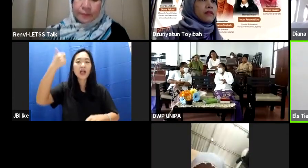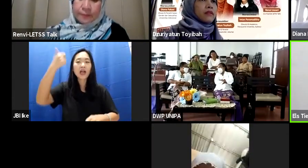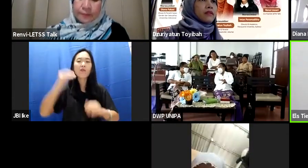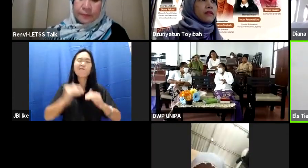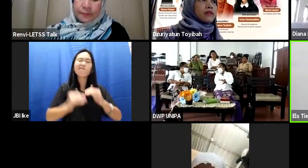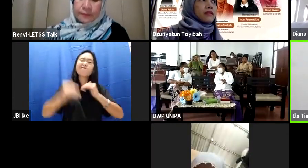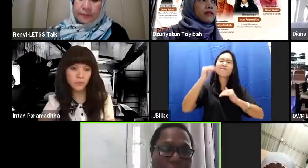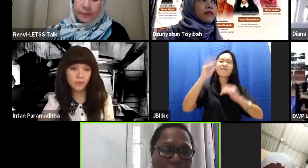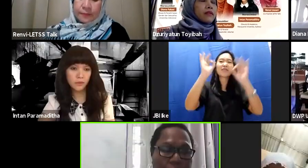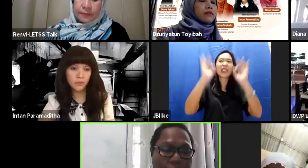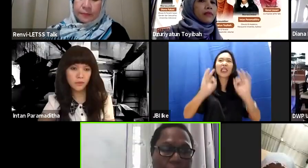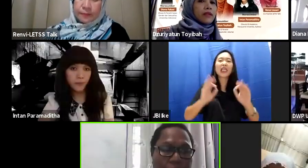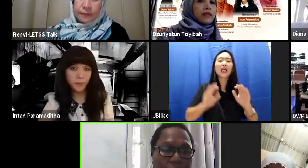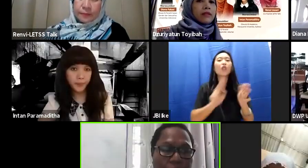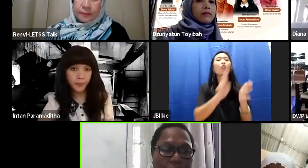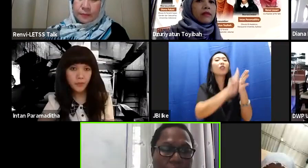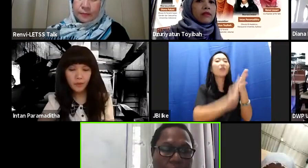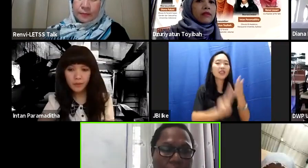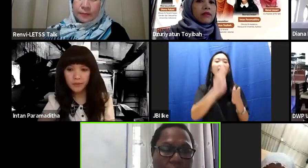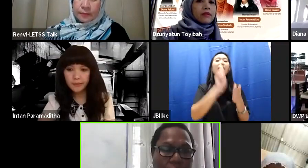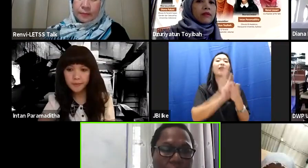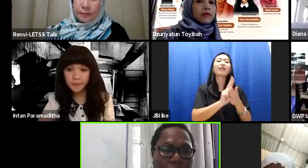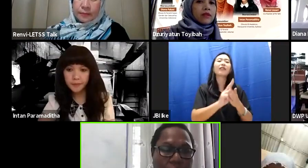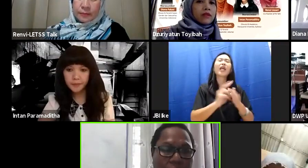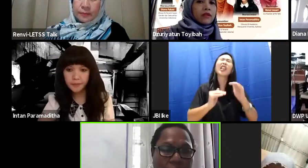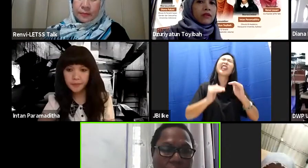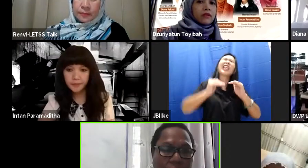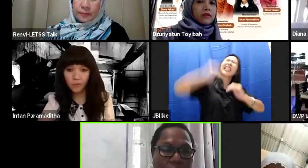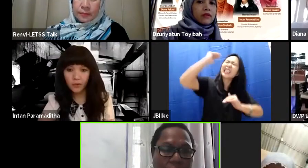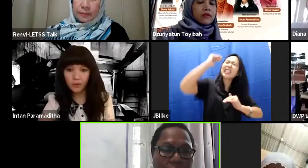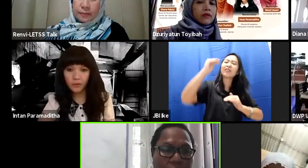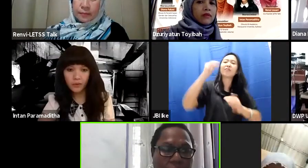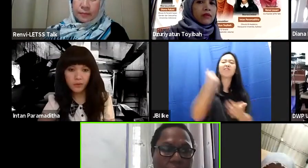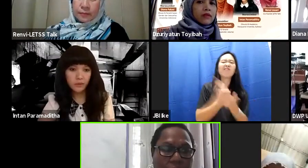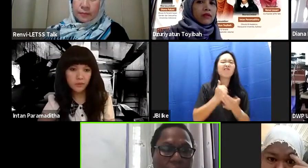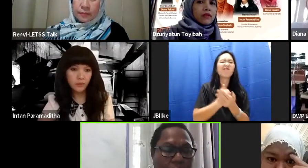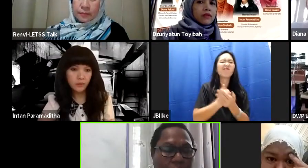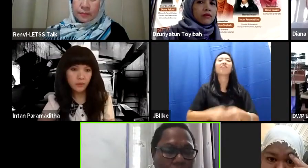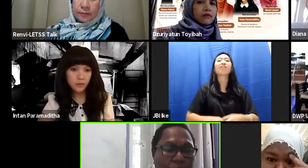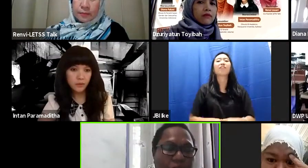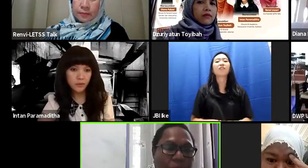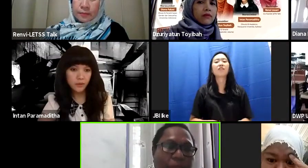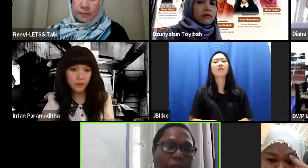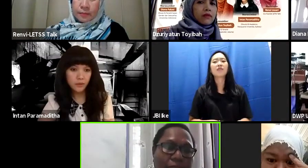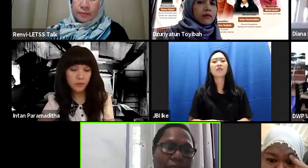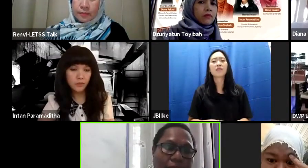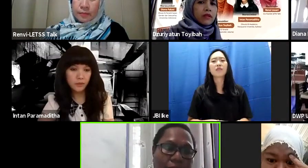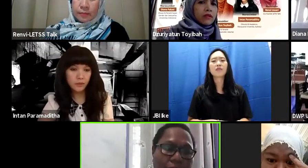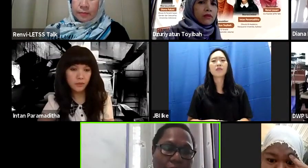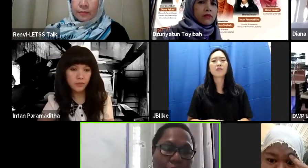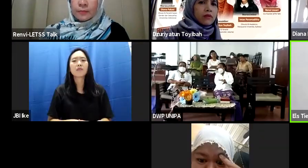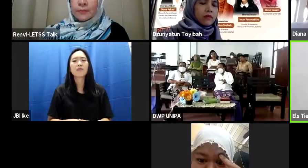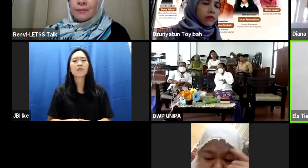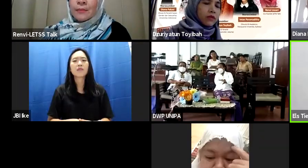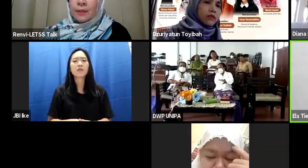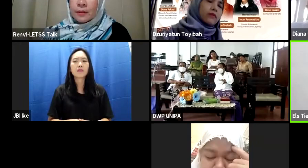suku lain yang tapi itu lebih kepada alasan ekonomis,